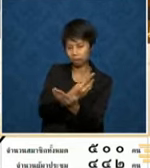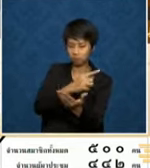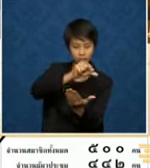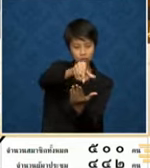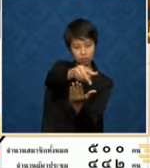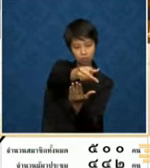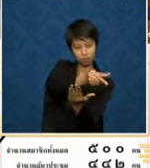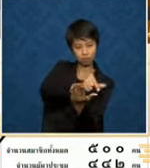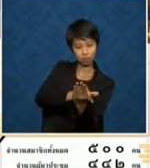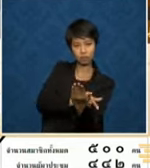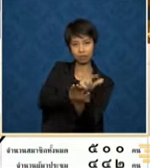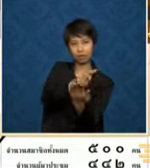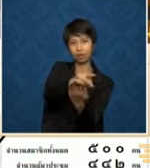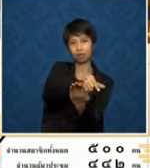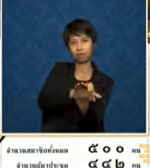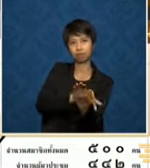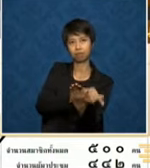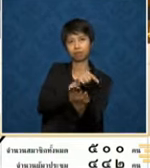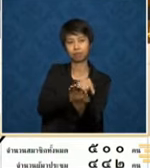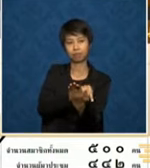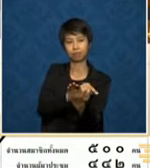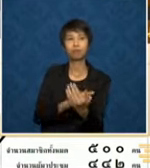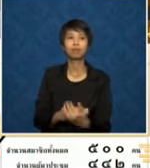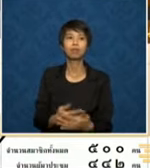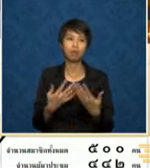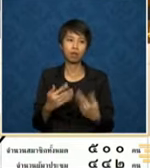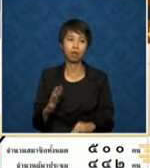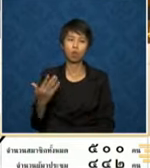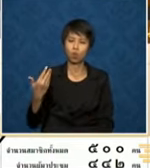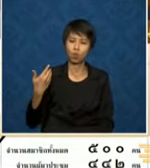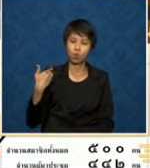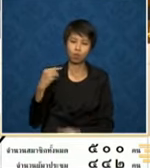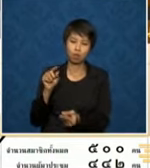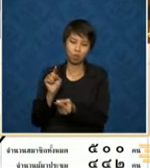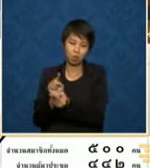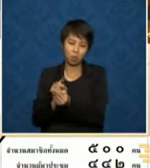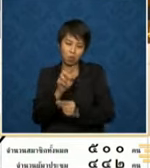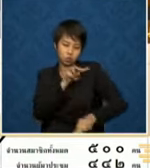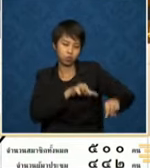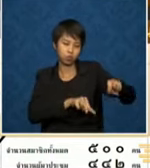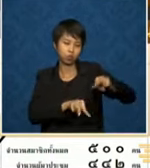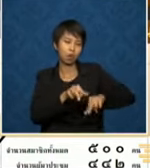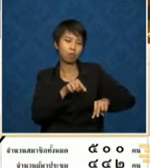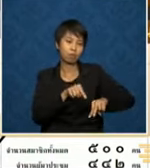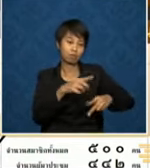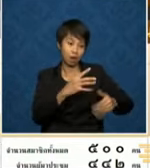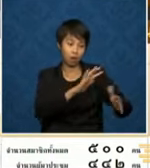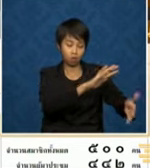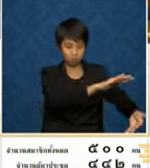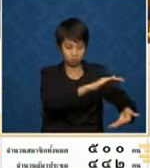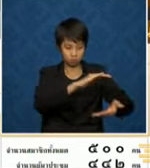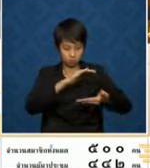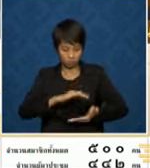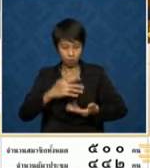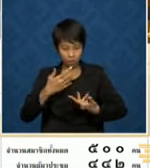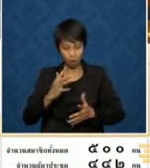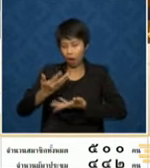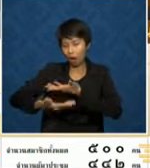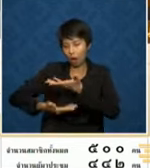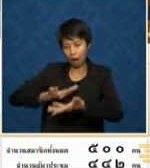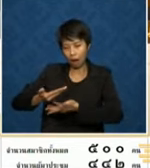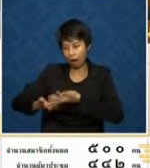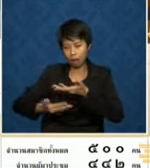านเข้ามาและที่ผ่านมาไม่มีการตรวจสอบหรือว่ามันไปดรอปที่ไหนหรือมันส่งผ่านไป